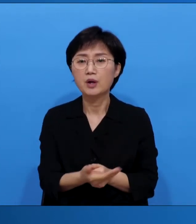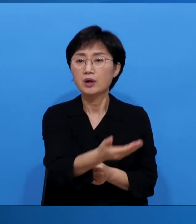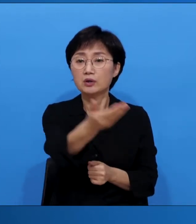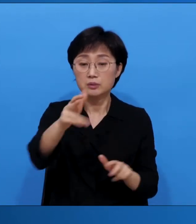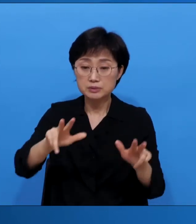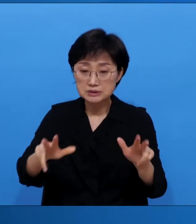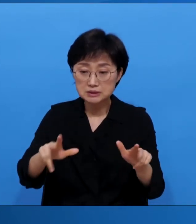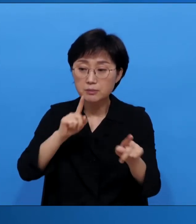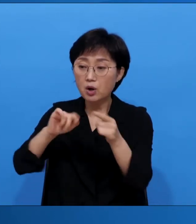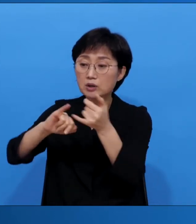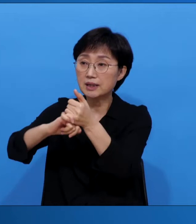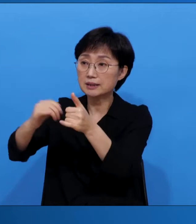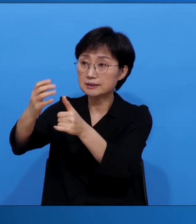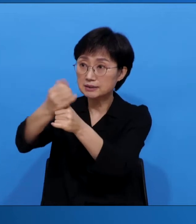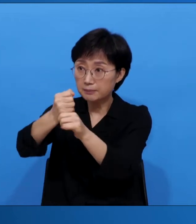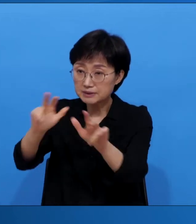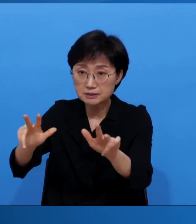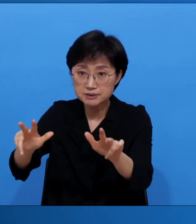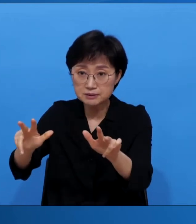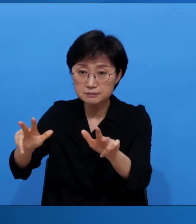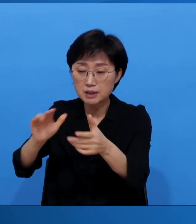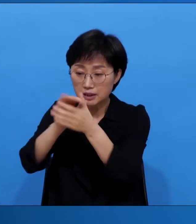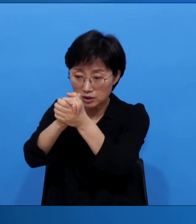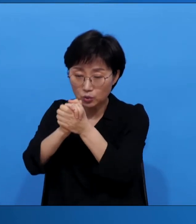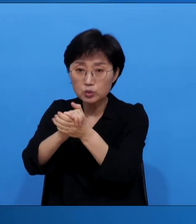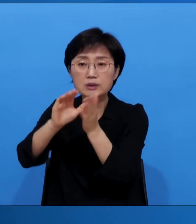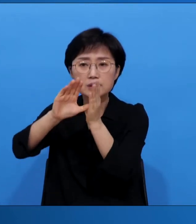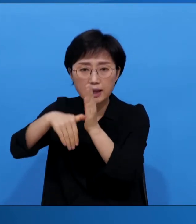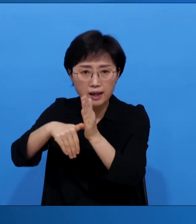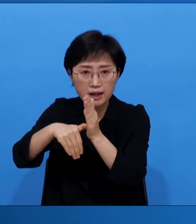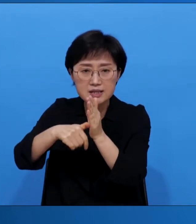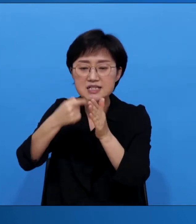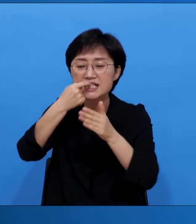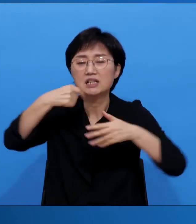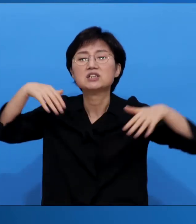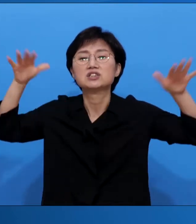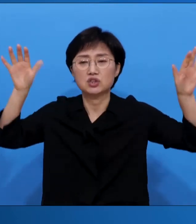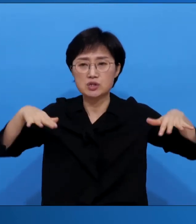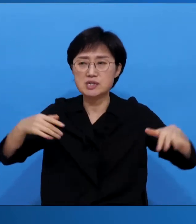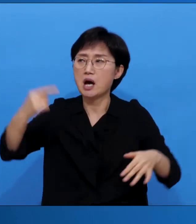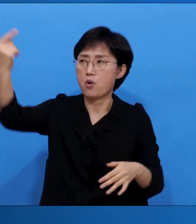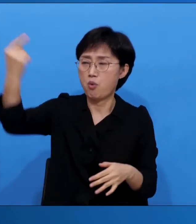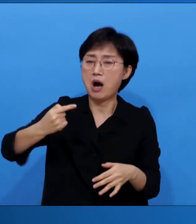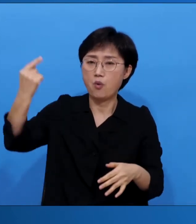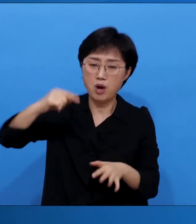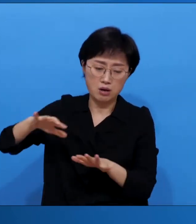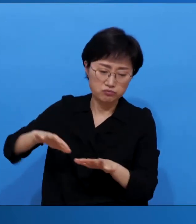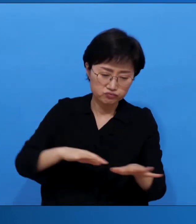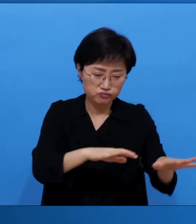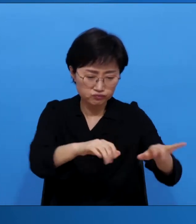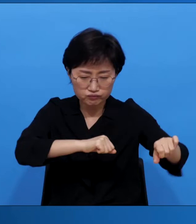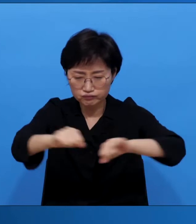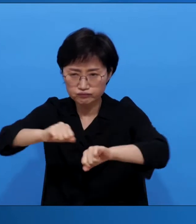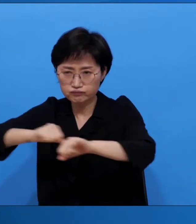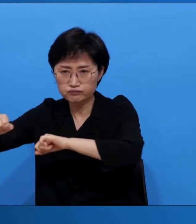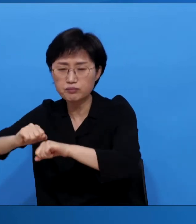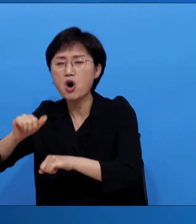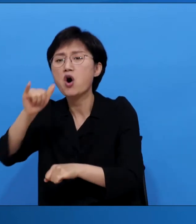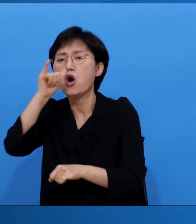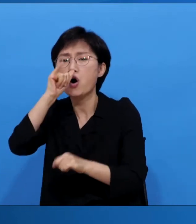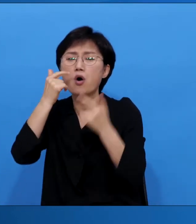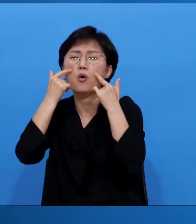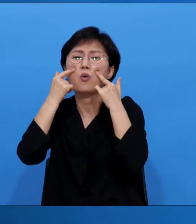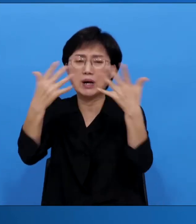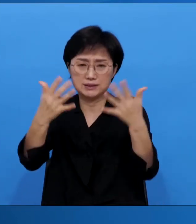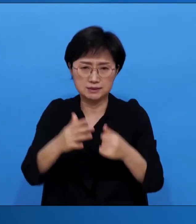붙잡고 기도하는 순간에 하나님은 주의 군대를 여러분의 산업처에 분명히 보내시는 겁니다. Today, in the very moment that you hold on to this covenant